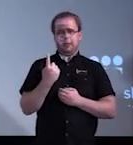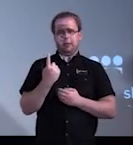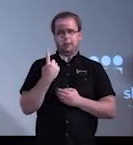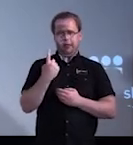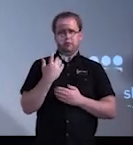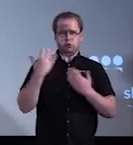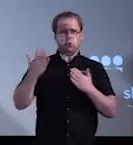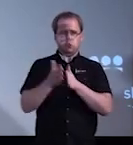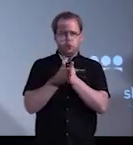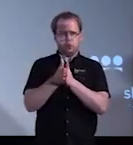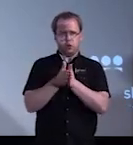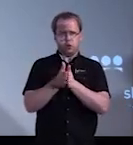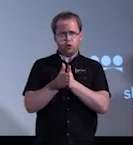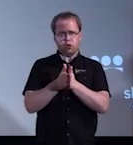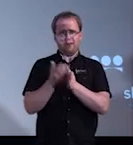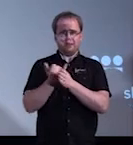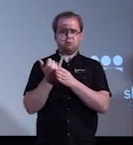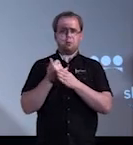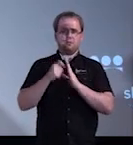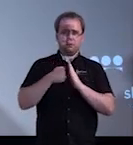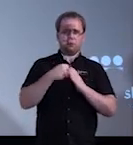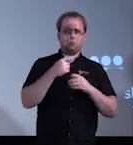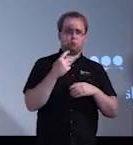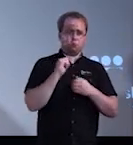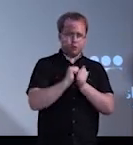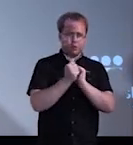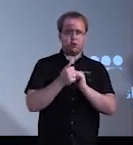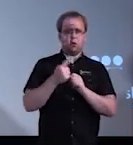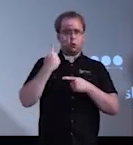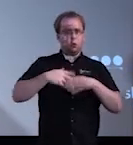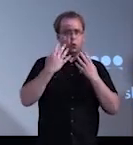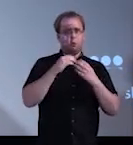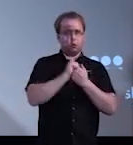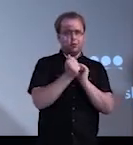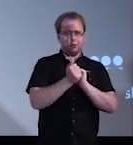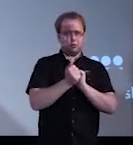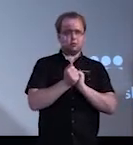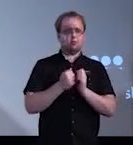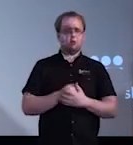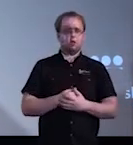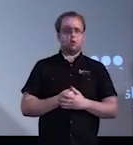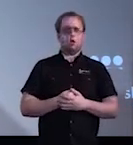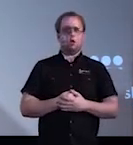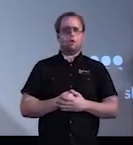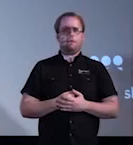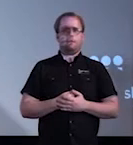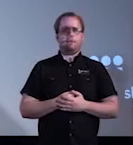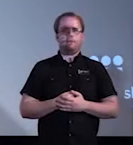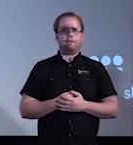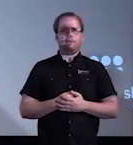en av de stora utmaningarna, skulle jag säga, filmpolitiskt och kulturpolitiskt, alltså olovliga konkurrensen.